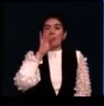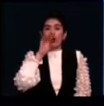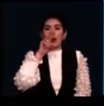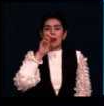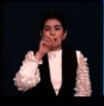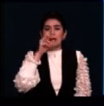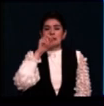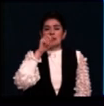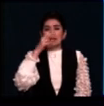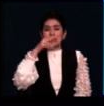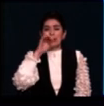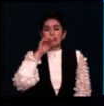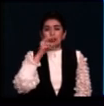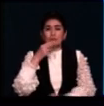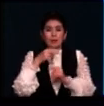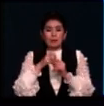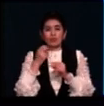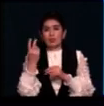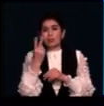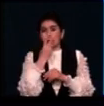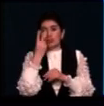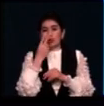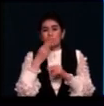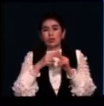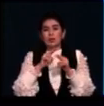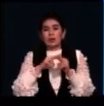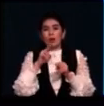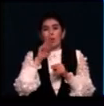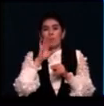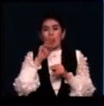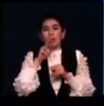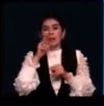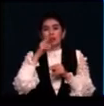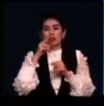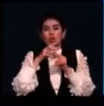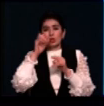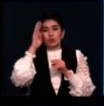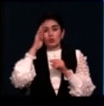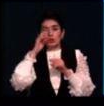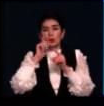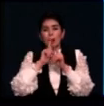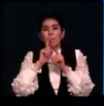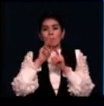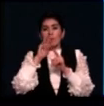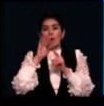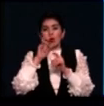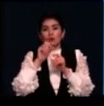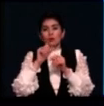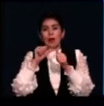polikondensatsiyalanish mahsulot hisoblanadi. Ya'ni bular ikkalasi polikondensatlanganda suv molekulasi ajralib chiqadi